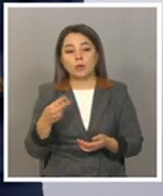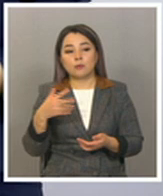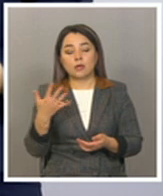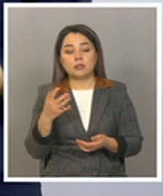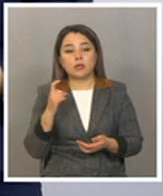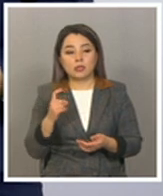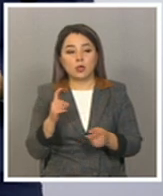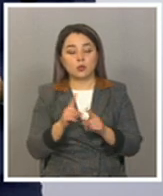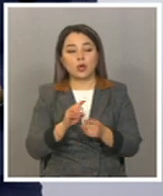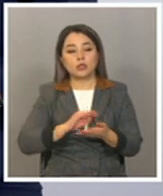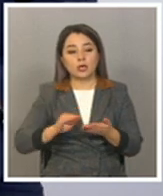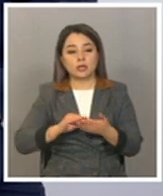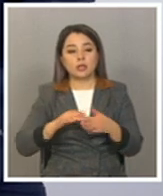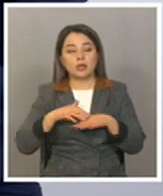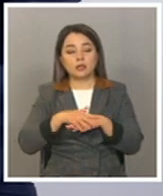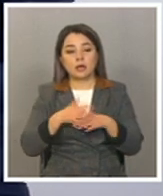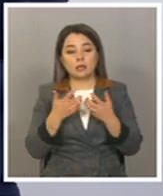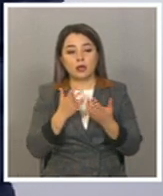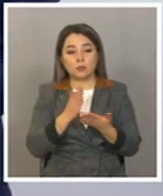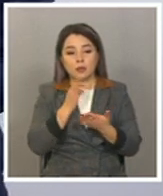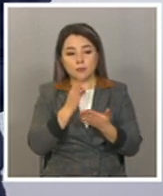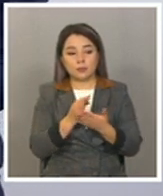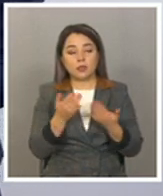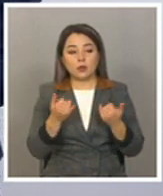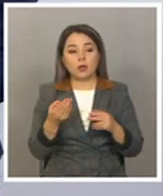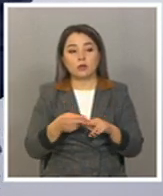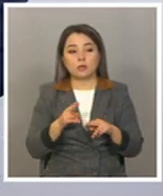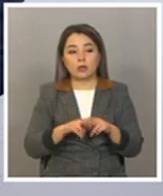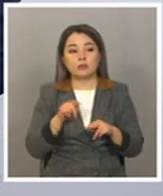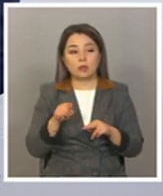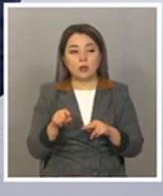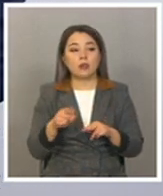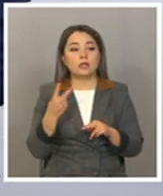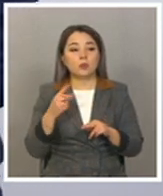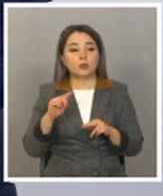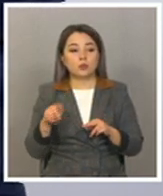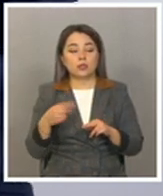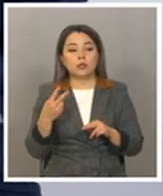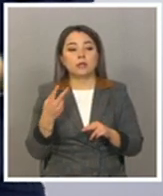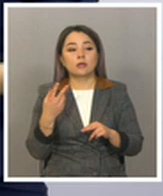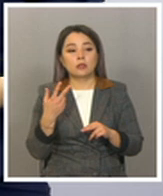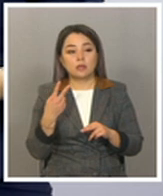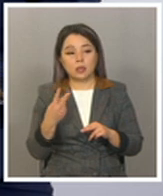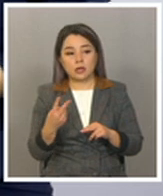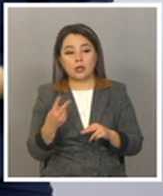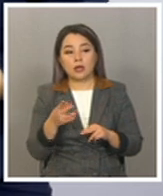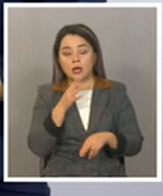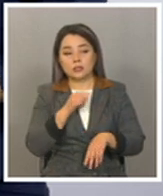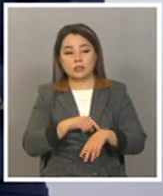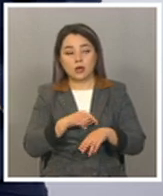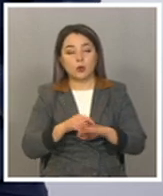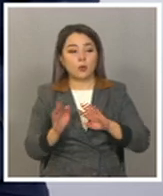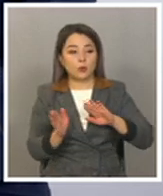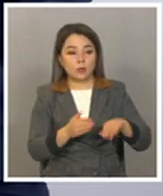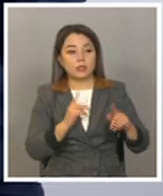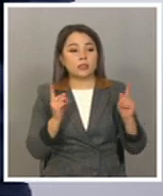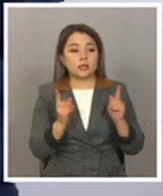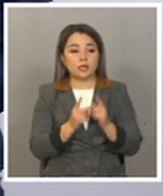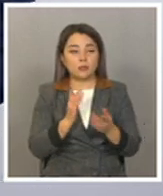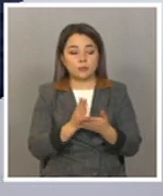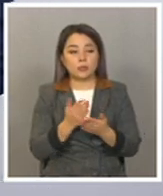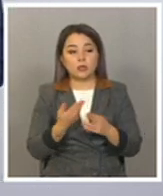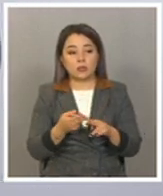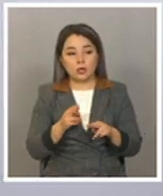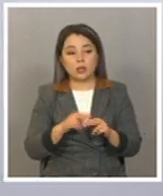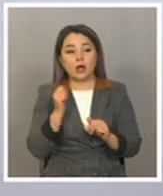0,100-25x деп өрнектеп аламыз. Ал енді олар 2,12 сағат уақыт өткеннен кейін кездессе, онда біз